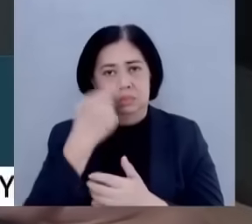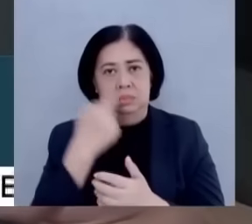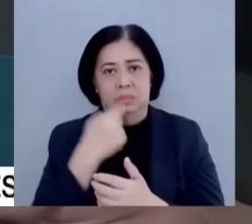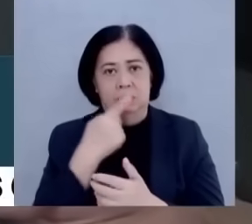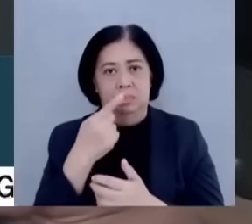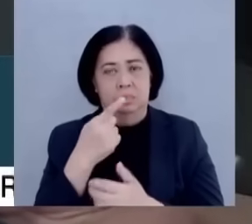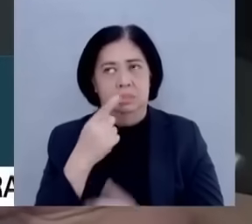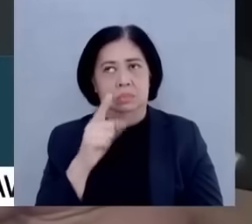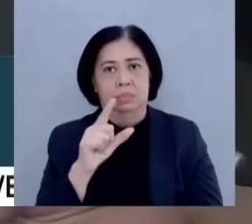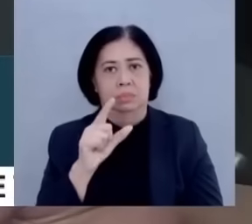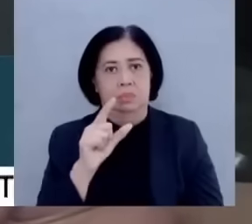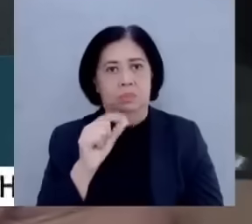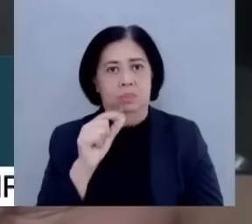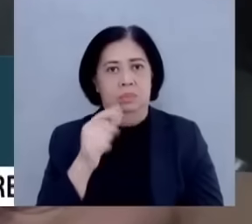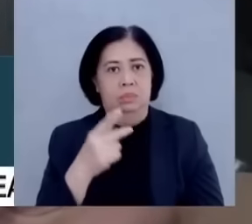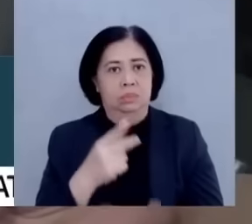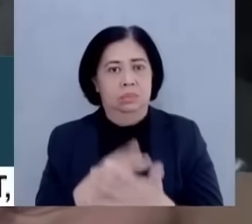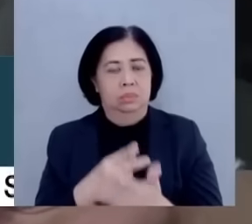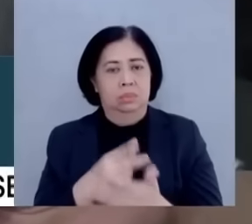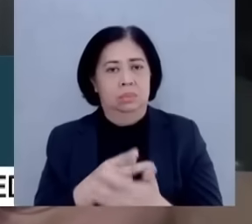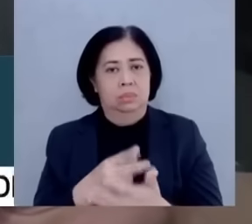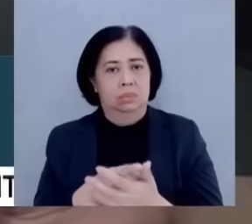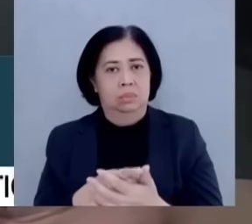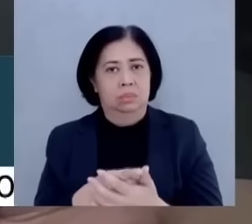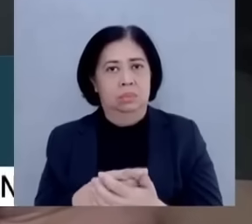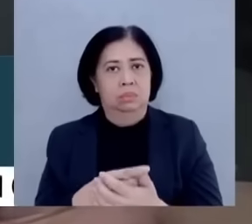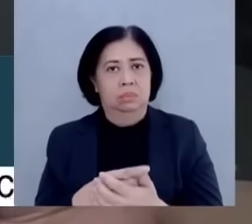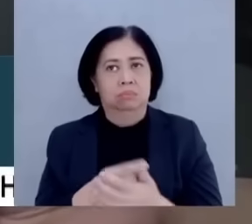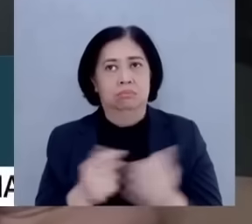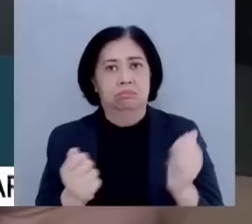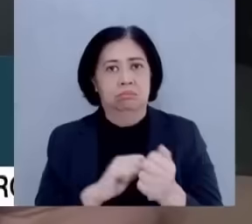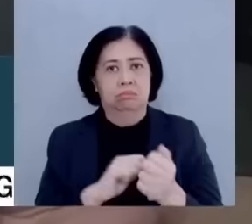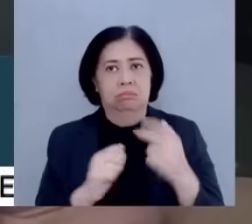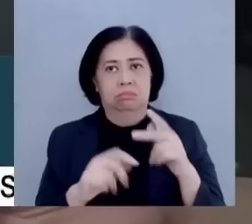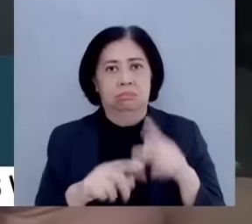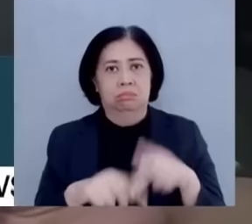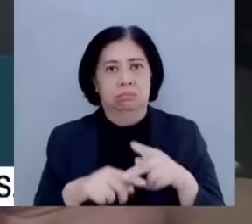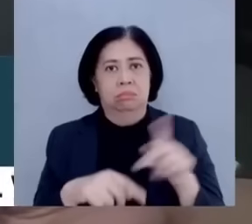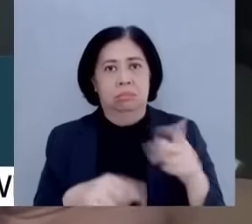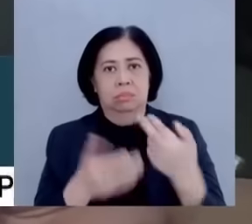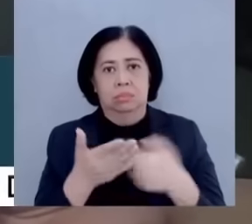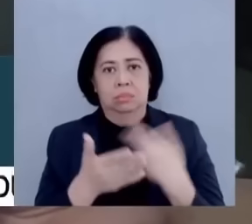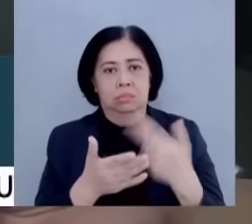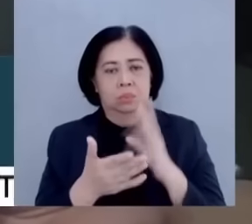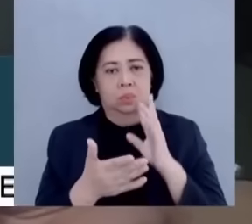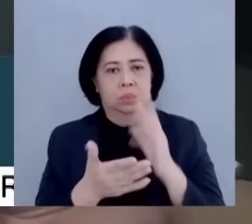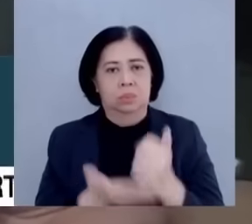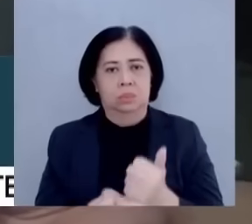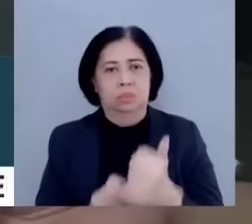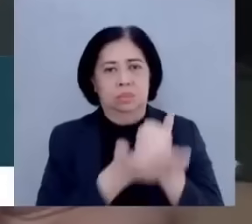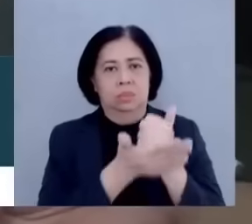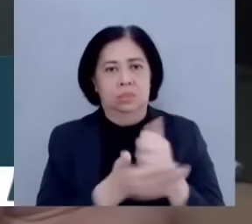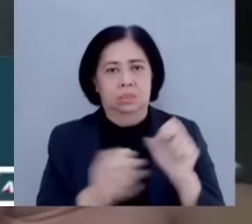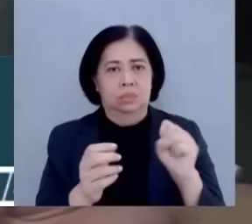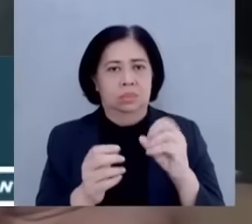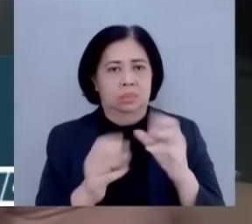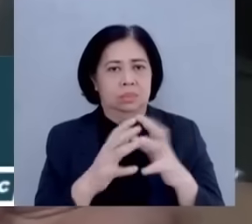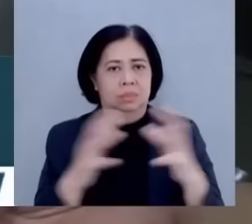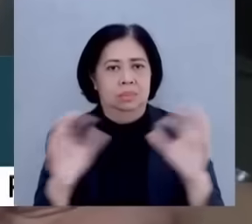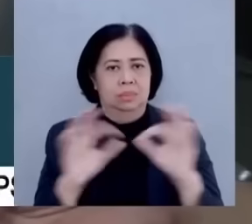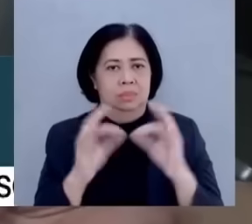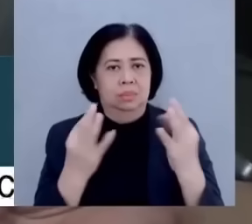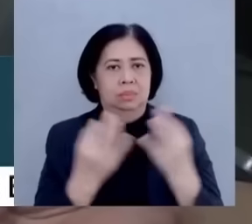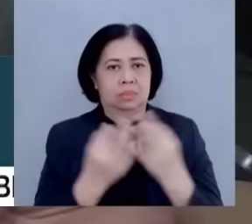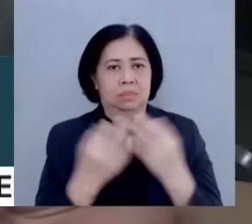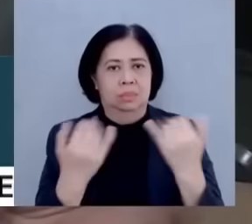20 pesos ang per kilo ng bigas. And that would help so many families right now.